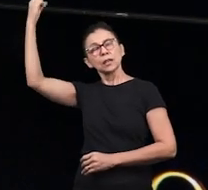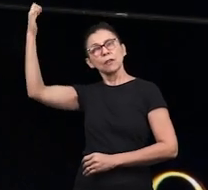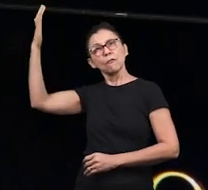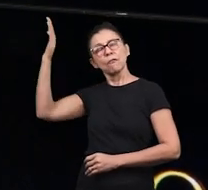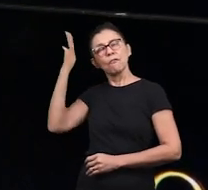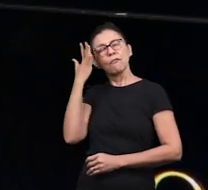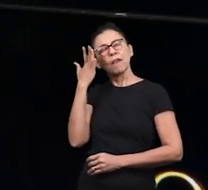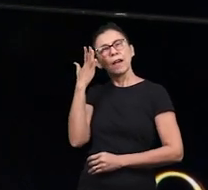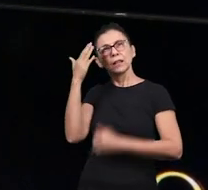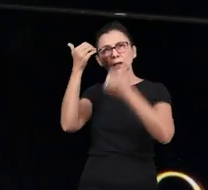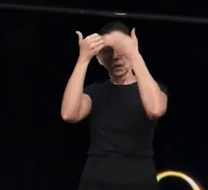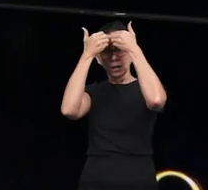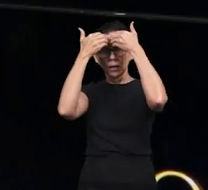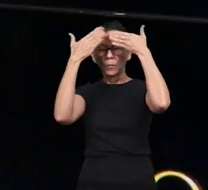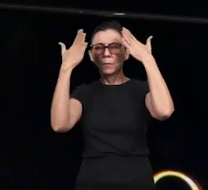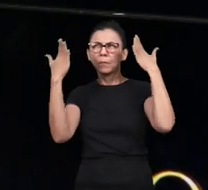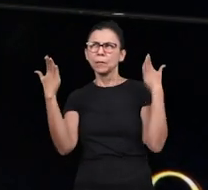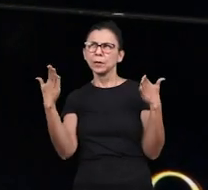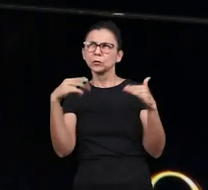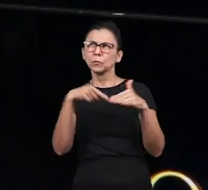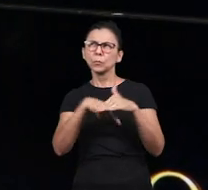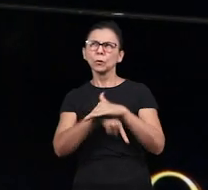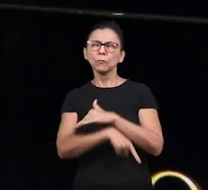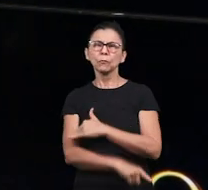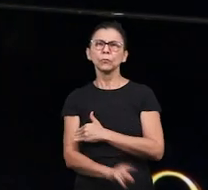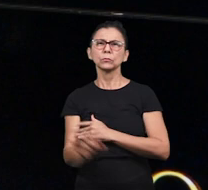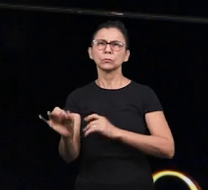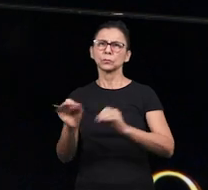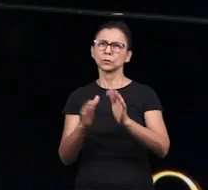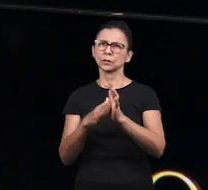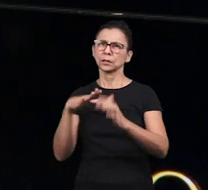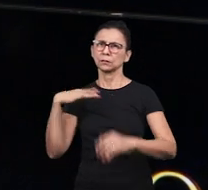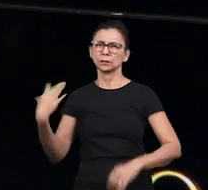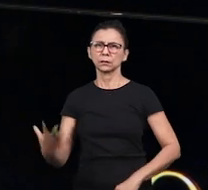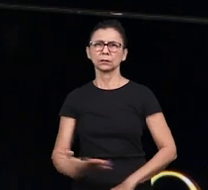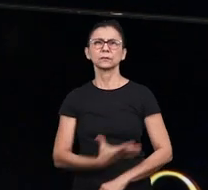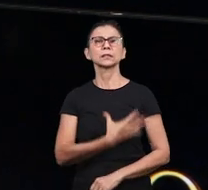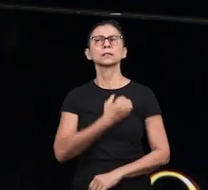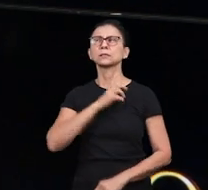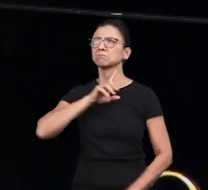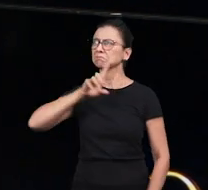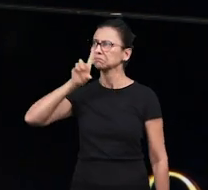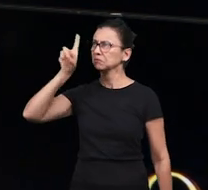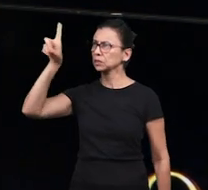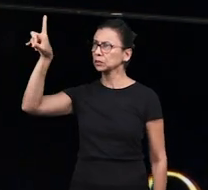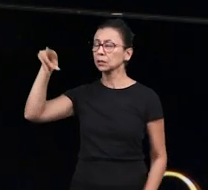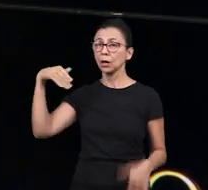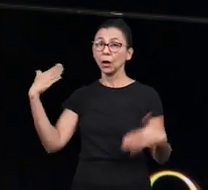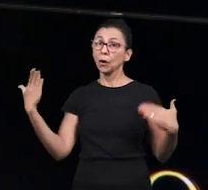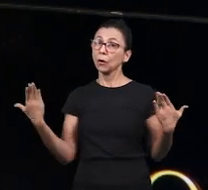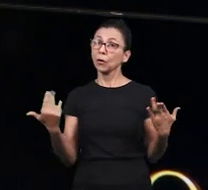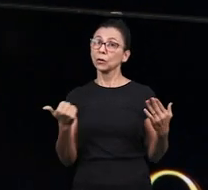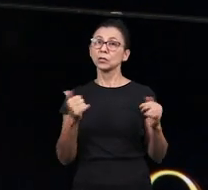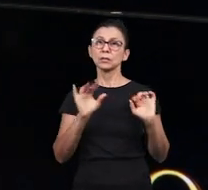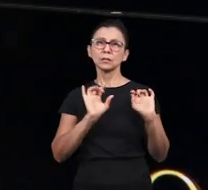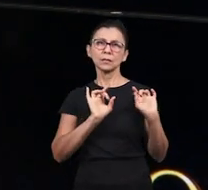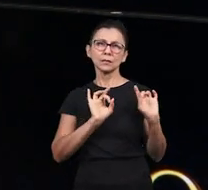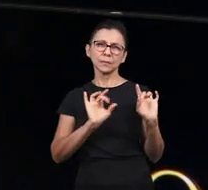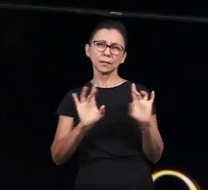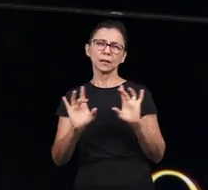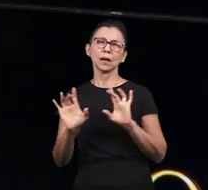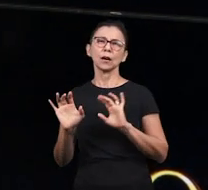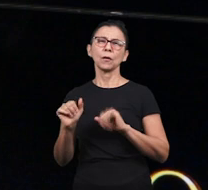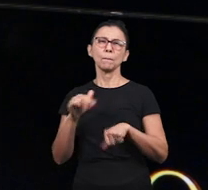nous apporte et nous amène à avoir une compréhension plus profonde de ce qu'est le projet de Dieu pour nos vies. Aujourd'hui,